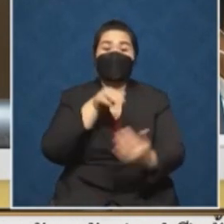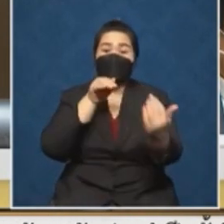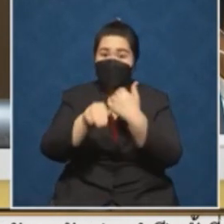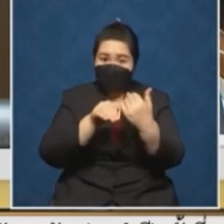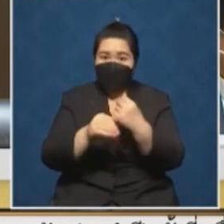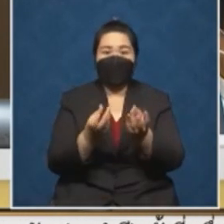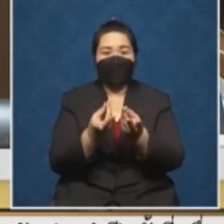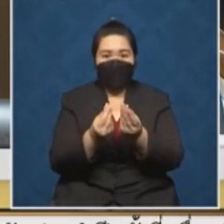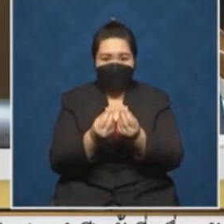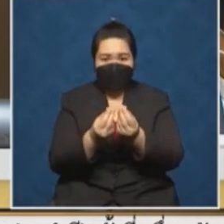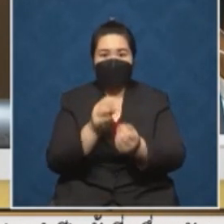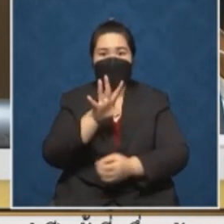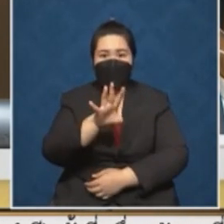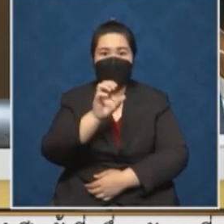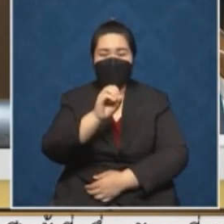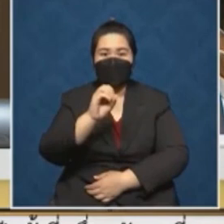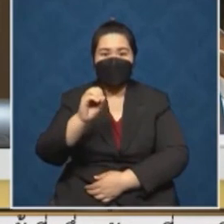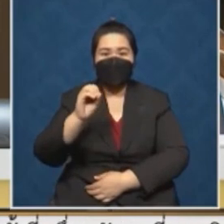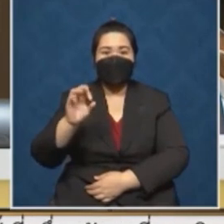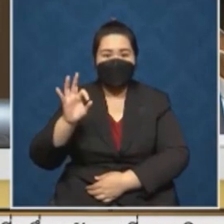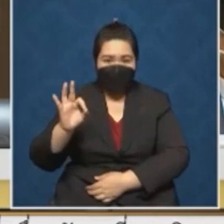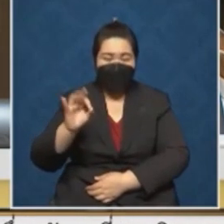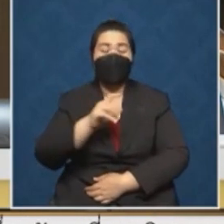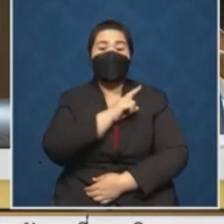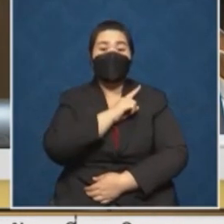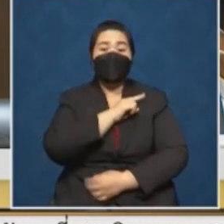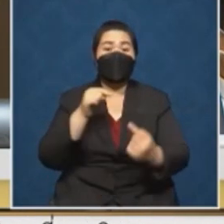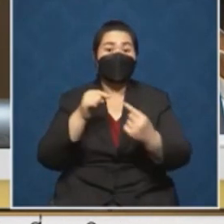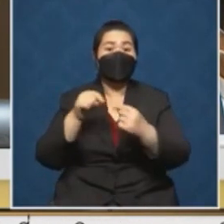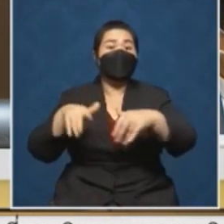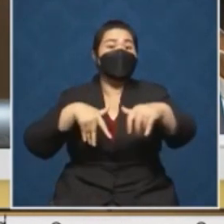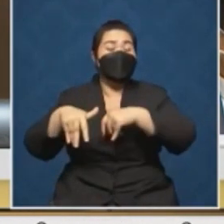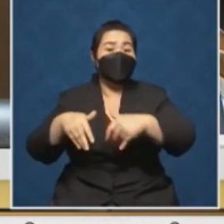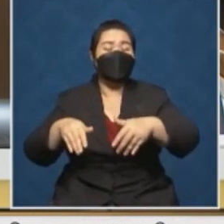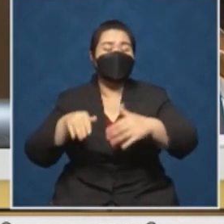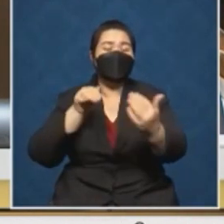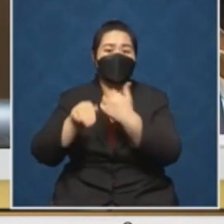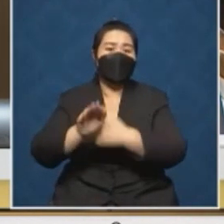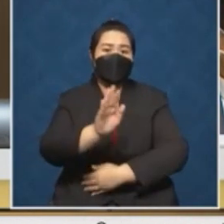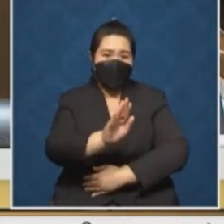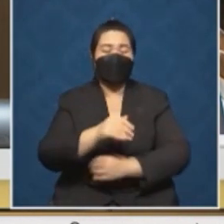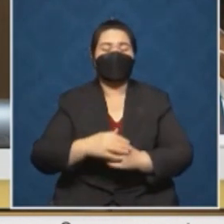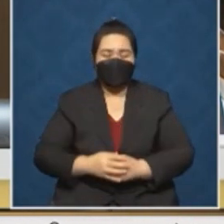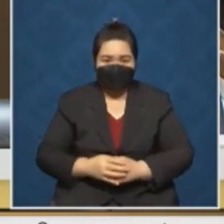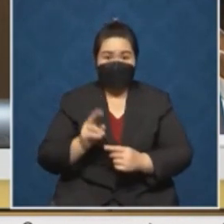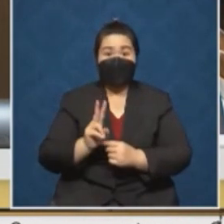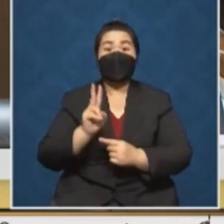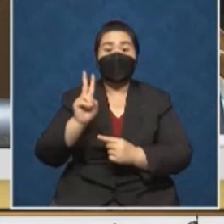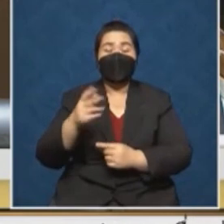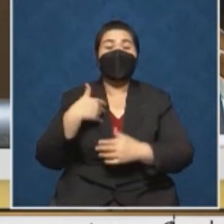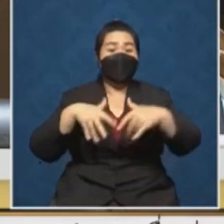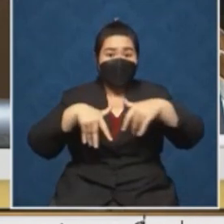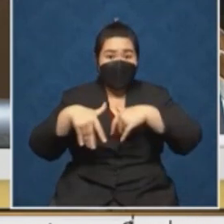ะครับ40009รับผิดชอบโดยทางหลวงชนบทเรื่องที่2ผมได้รับเรื่องร้องเรียนจากพี่น้